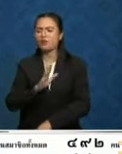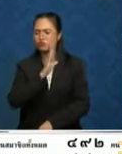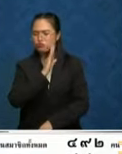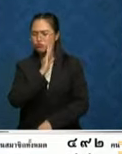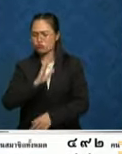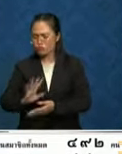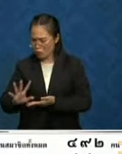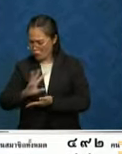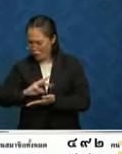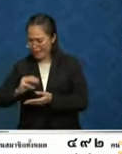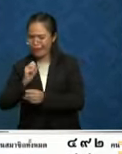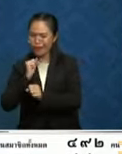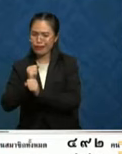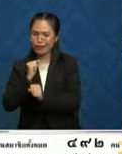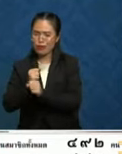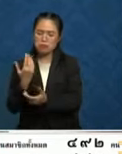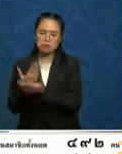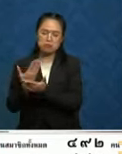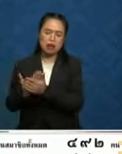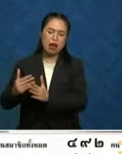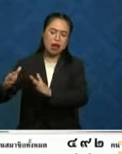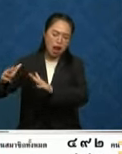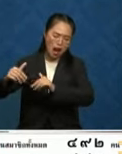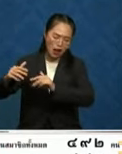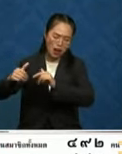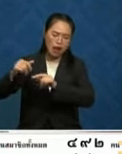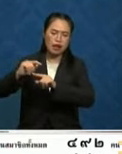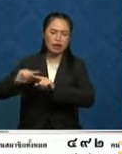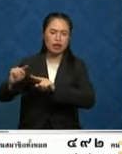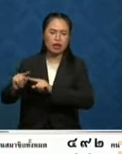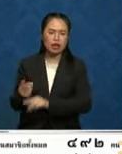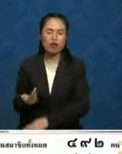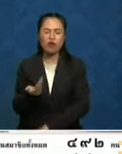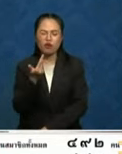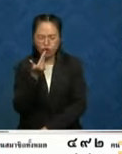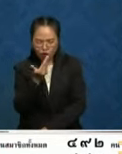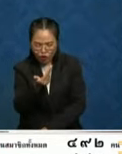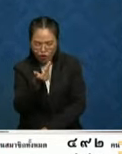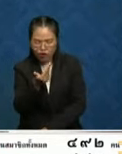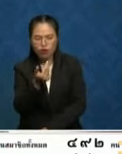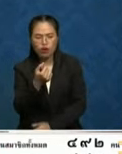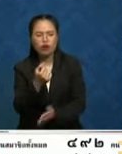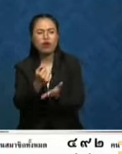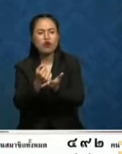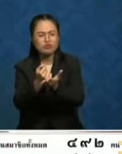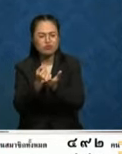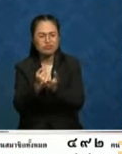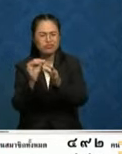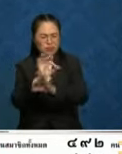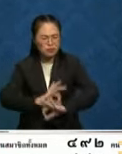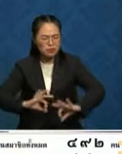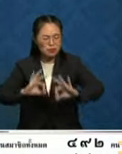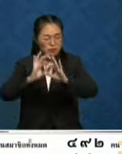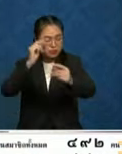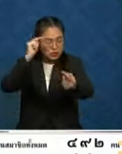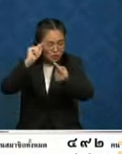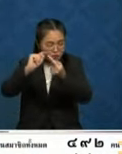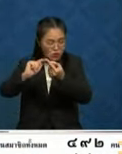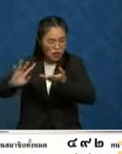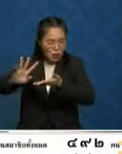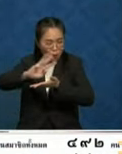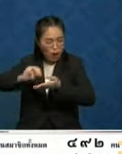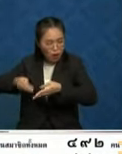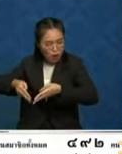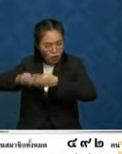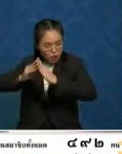มีการทำมีรายได้จากหลายประการเนี่ยก็ขออย่าได้เสียโฟกัสหรือการให้ความสำคัญ